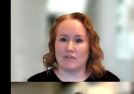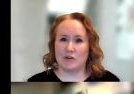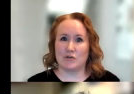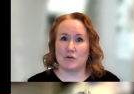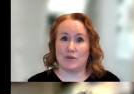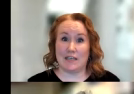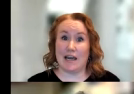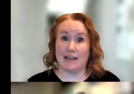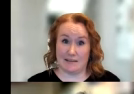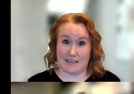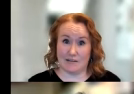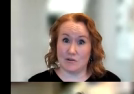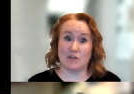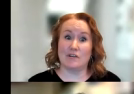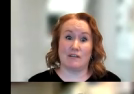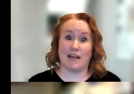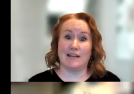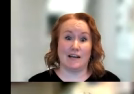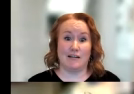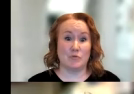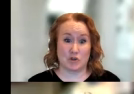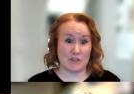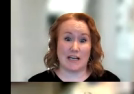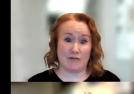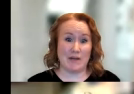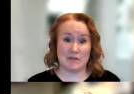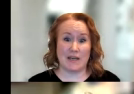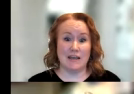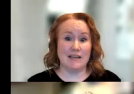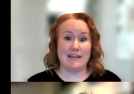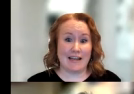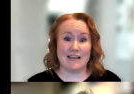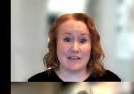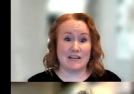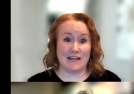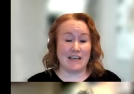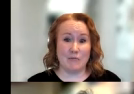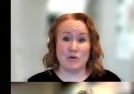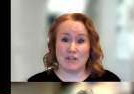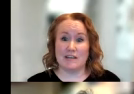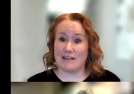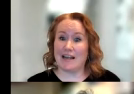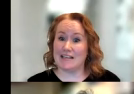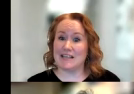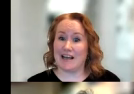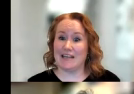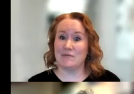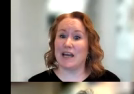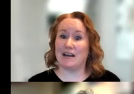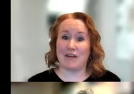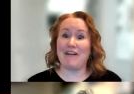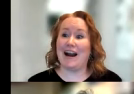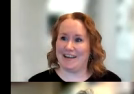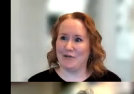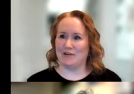få svart ut I ettertid. Og som sagt, det en del spørsmål, særlig I forbindelse med tilgjengelighetsdirektivet, men også dette tilgjengelighetserklæringen